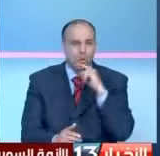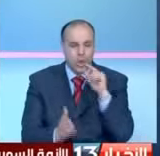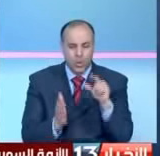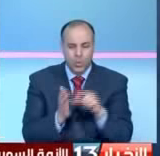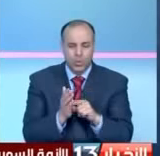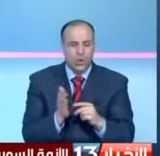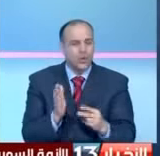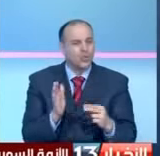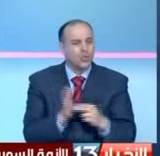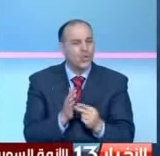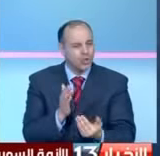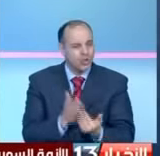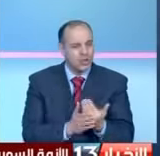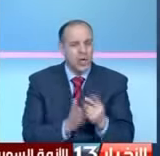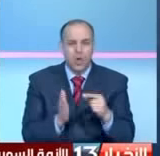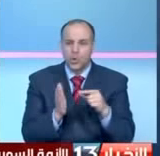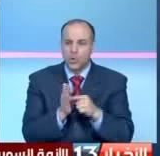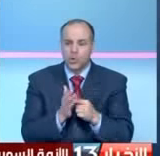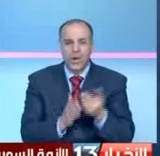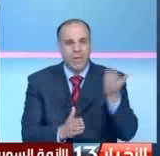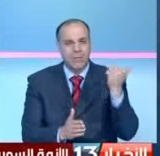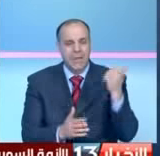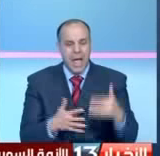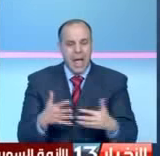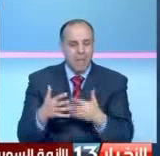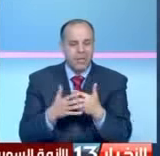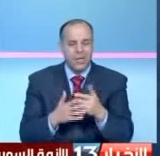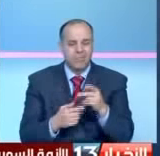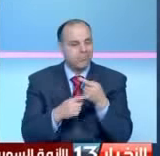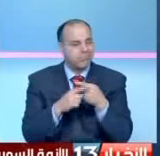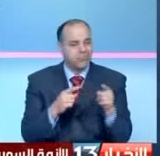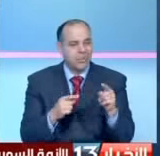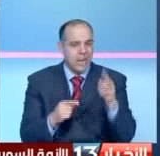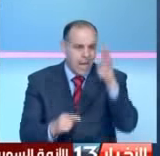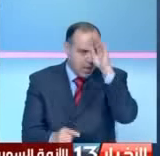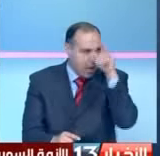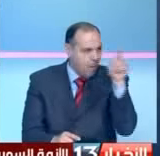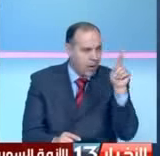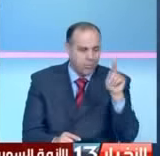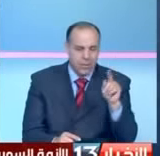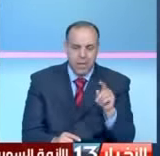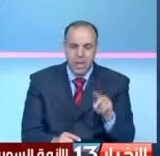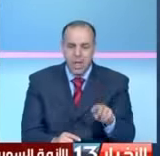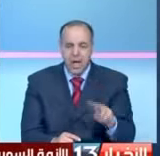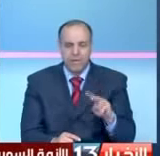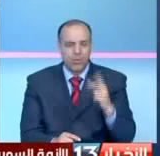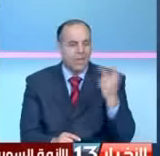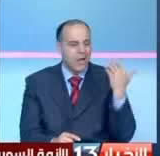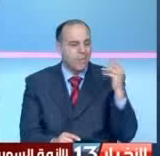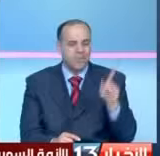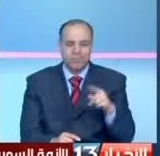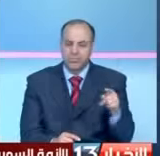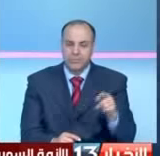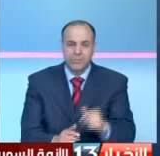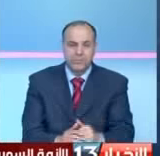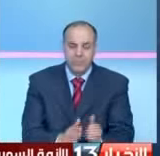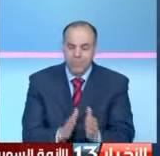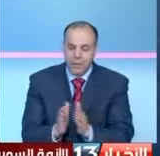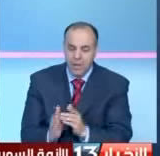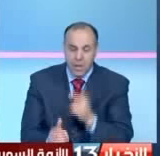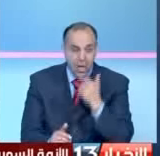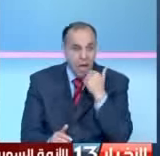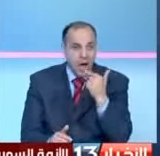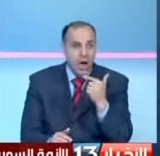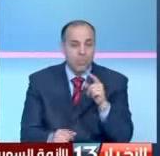للدستور السوري بالدستور الذي أعدته الولايات المتحدة للعراق بعد عام 2003. من جانبهم